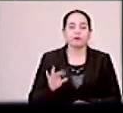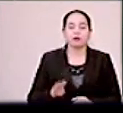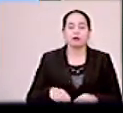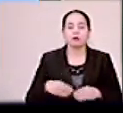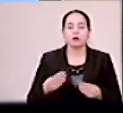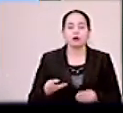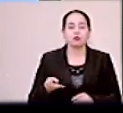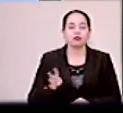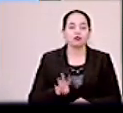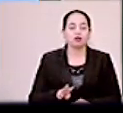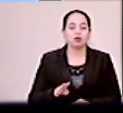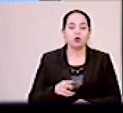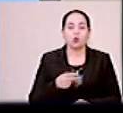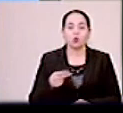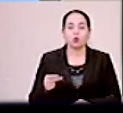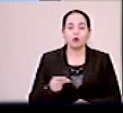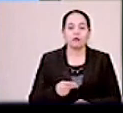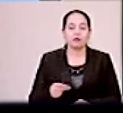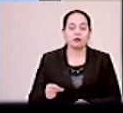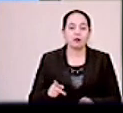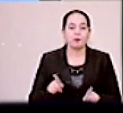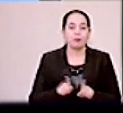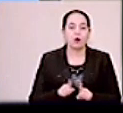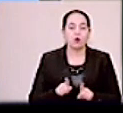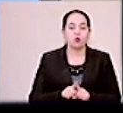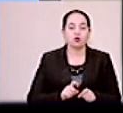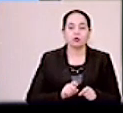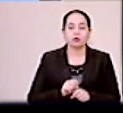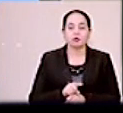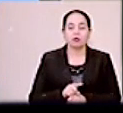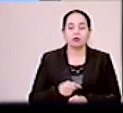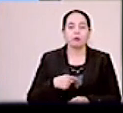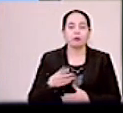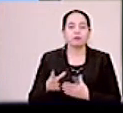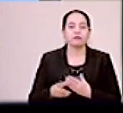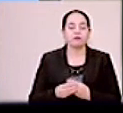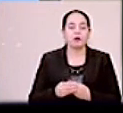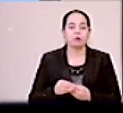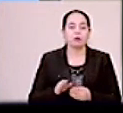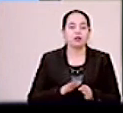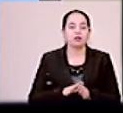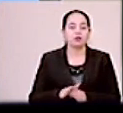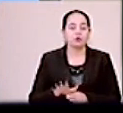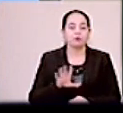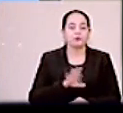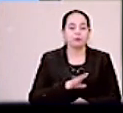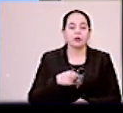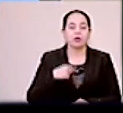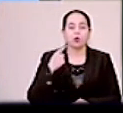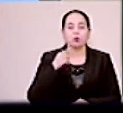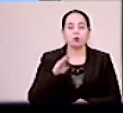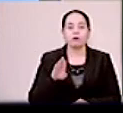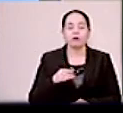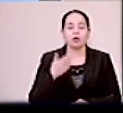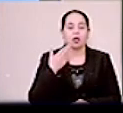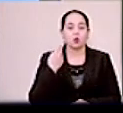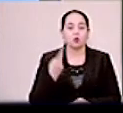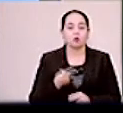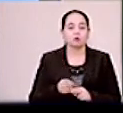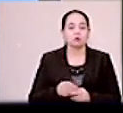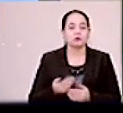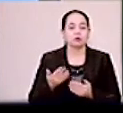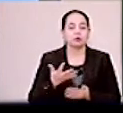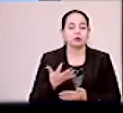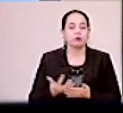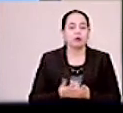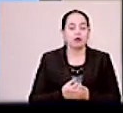даны 4 уравнения. Похожие задания мы с вами решали. Я думаю, вы легко с ними справитесь.